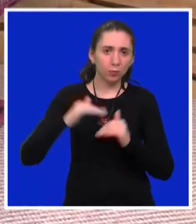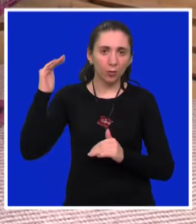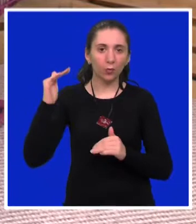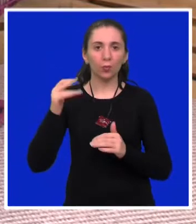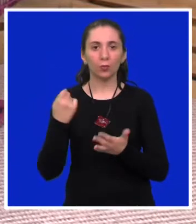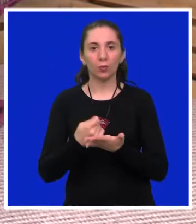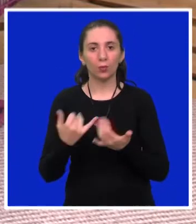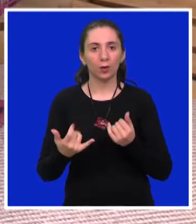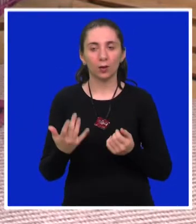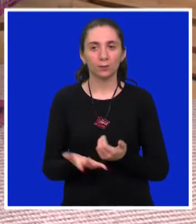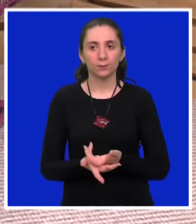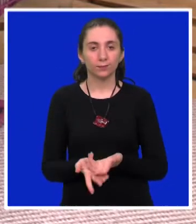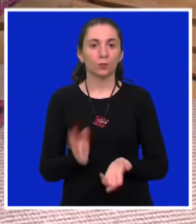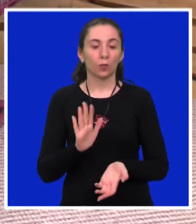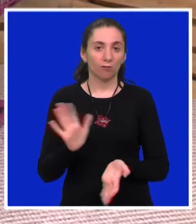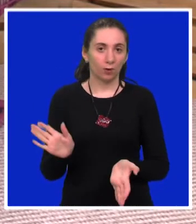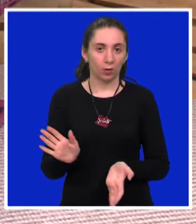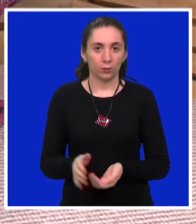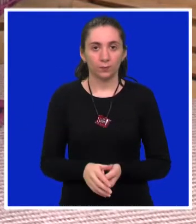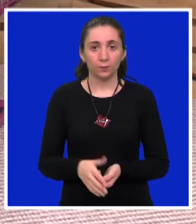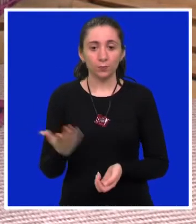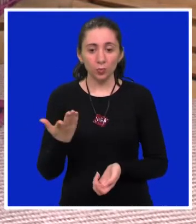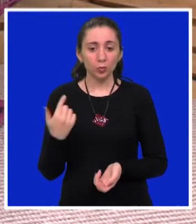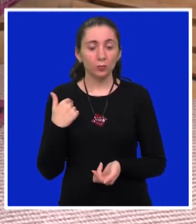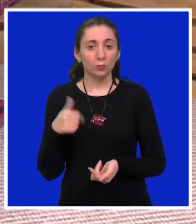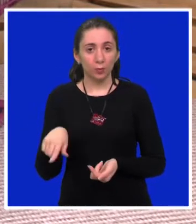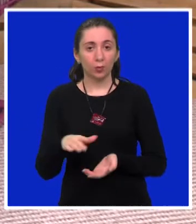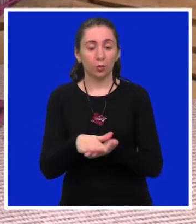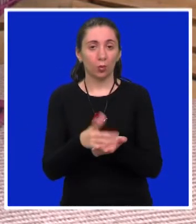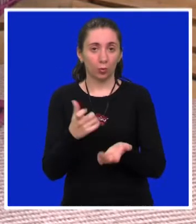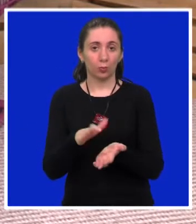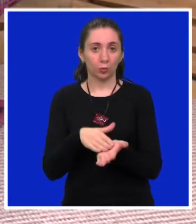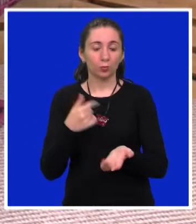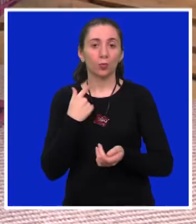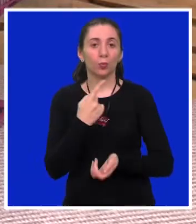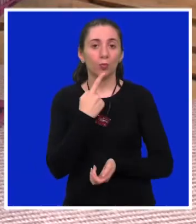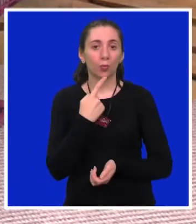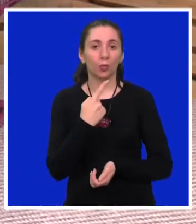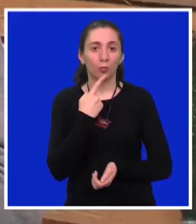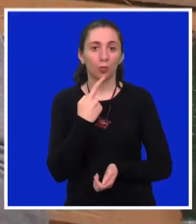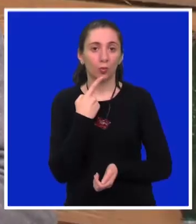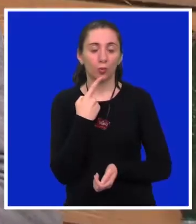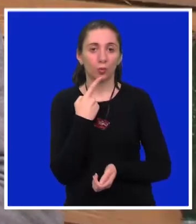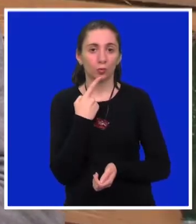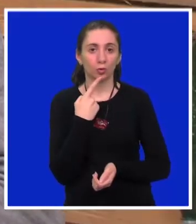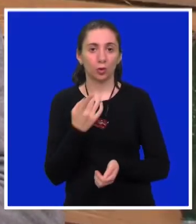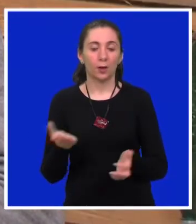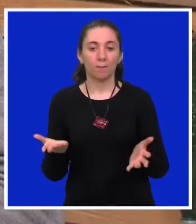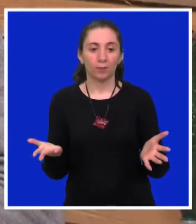značajno, visoka, to povećanje? Da. Pa ovako, ono što smo od početka stvarno ovoga pokušali